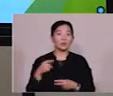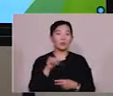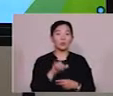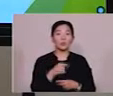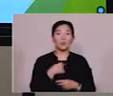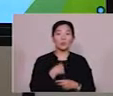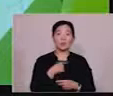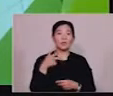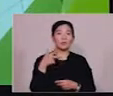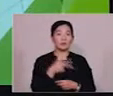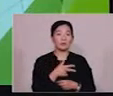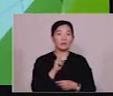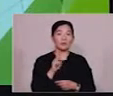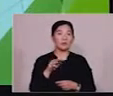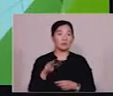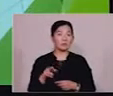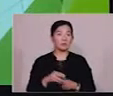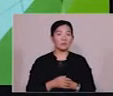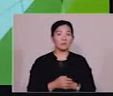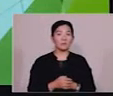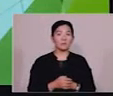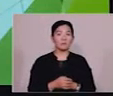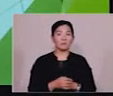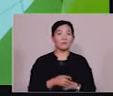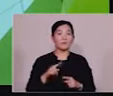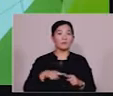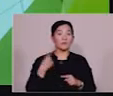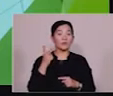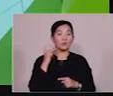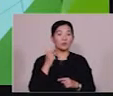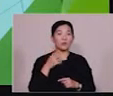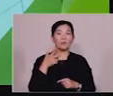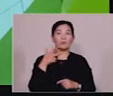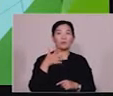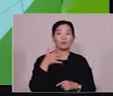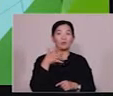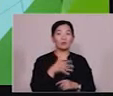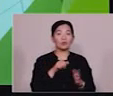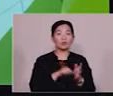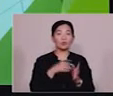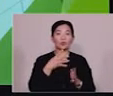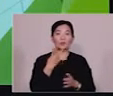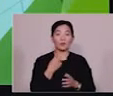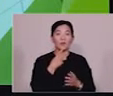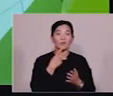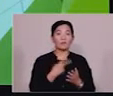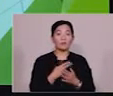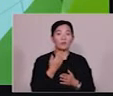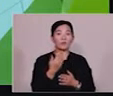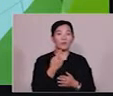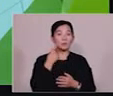нас 3000 километра. Следующее число 5642. Уже видно, вы